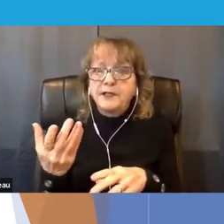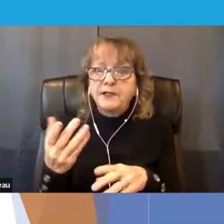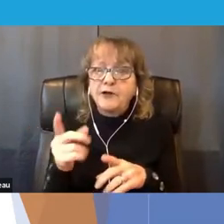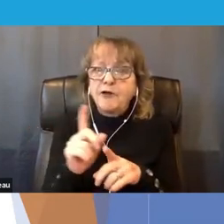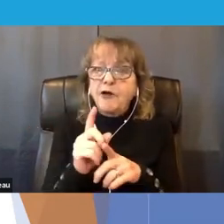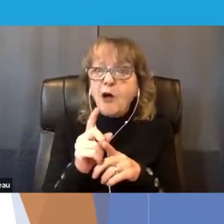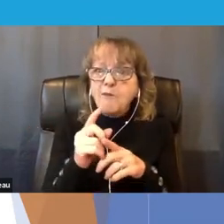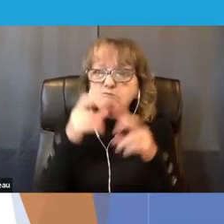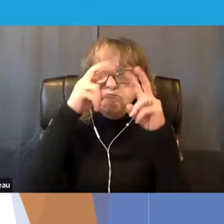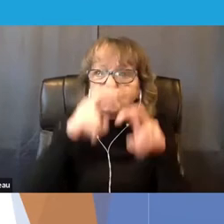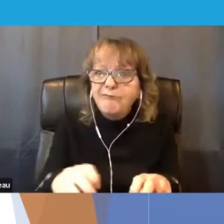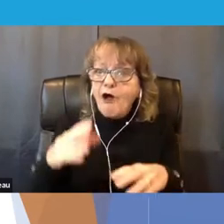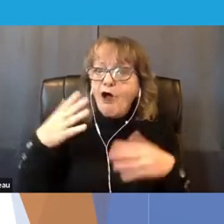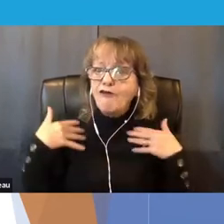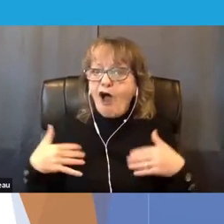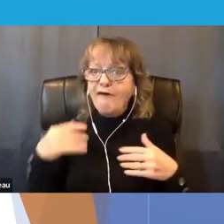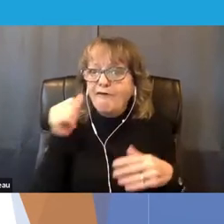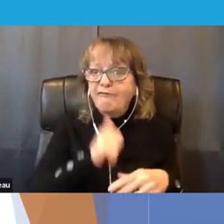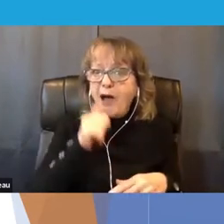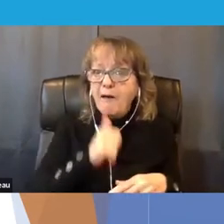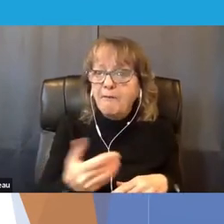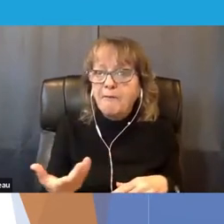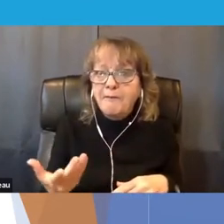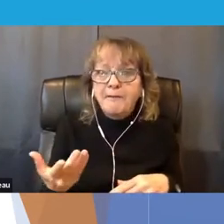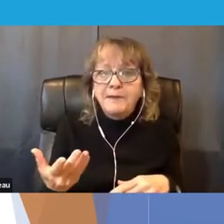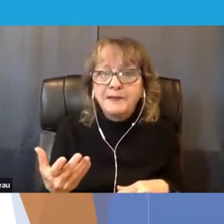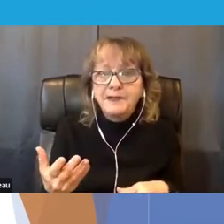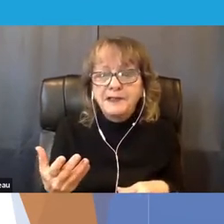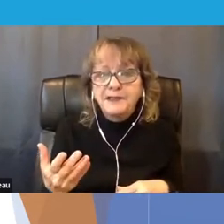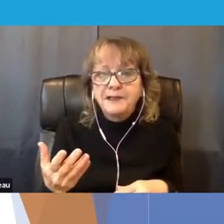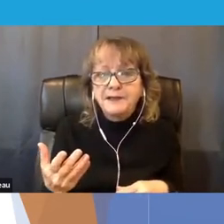occulter nos corps de femmes, occulter l'expérience